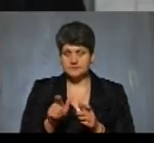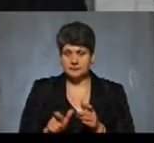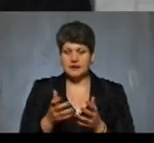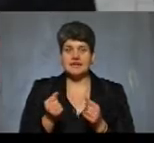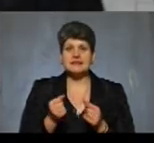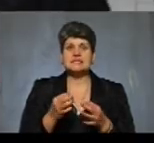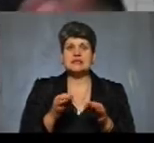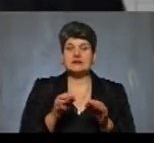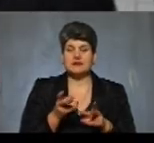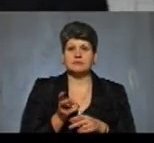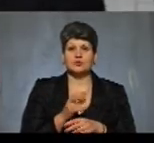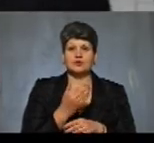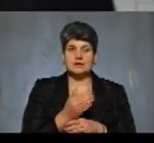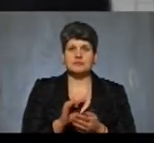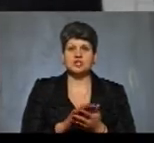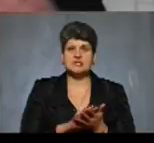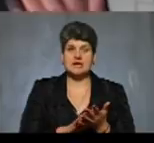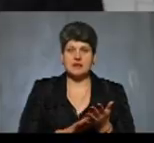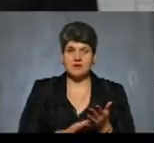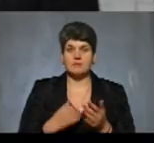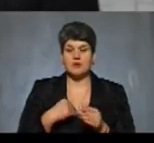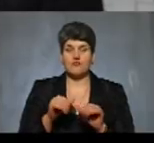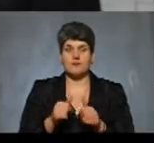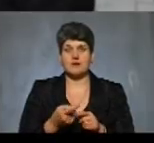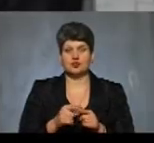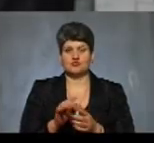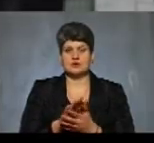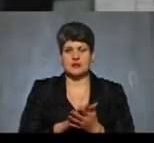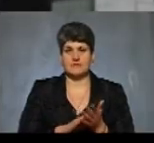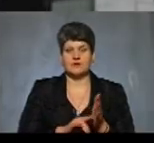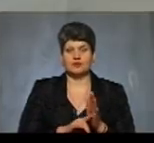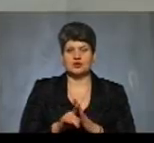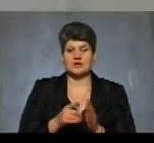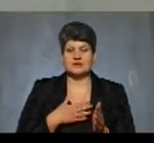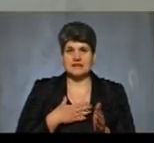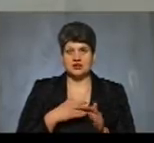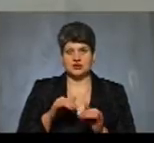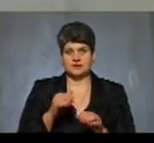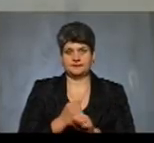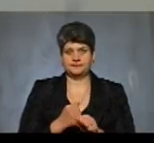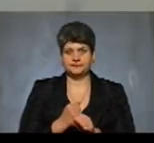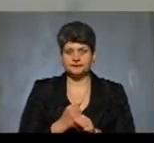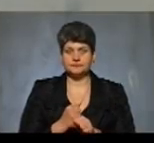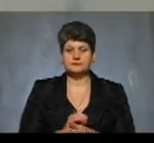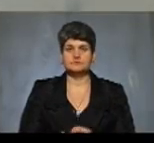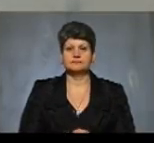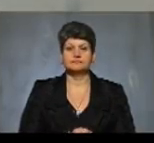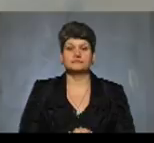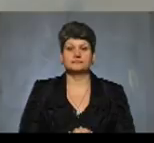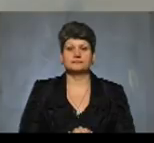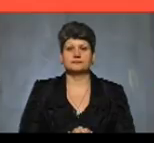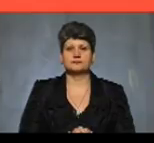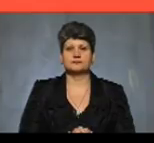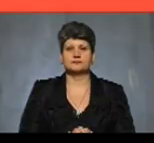лікарські засоби, йде до нас, пише заяву, ми оформлюємо цю заяву і починаються наші дії. Анжела Шова, Андрій Прокопів, новини на